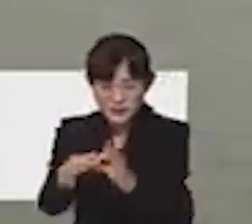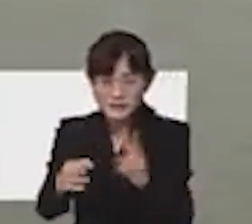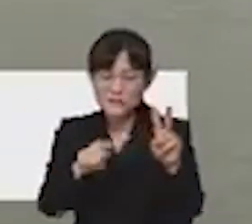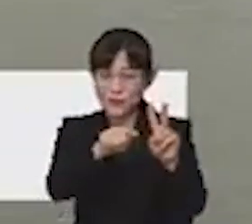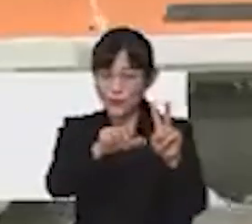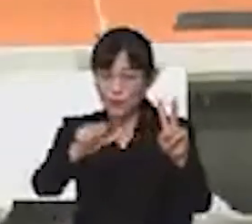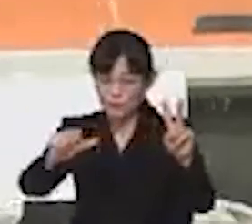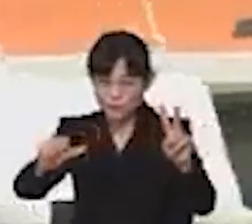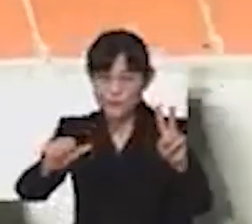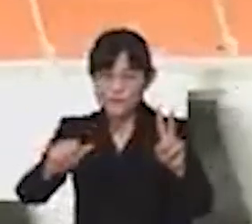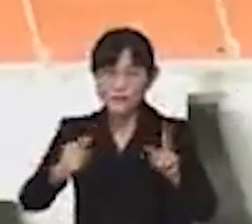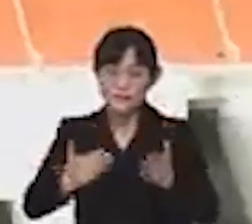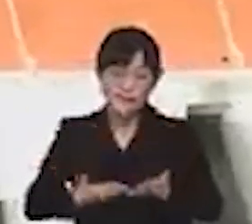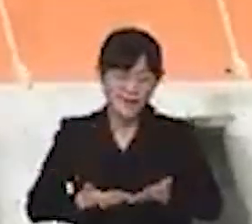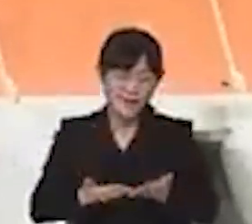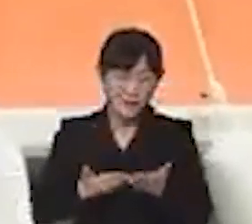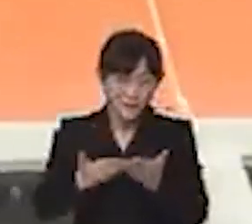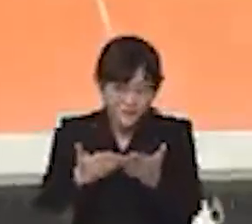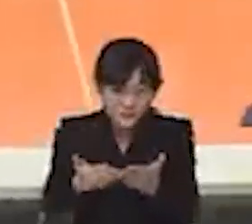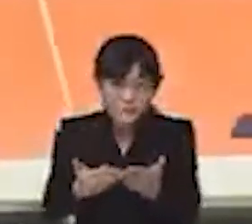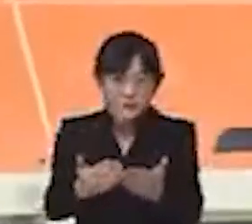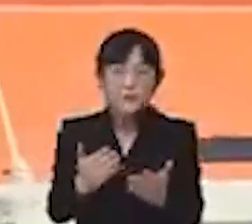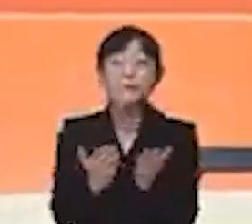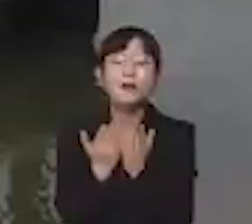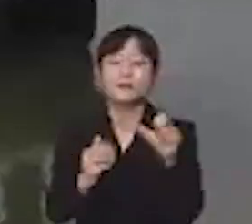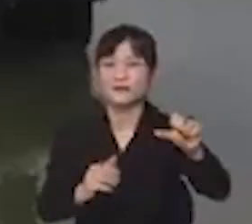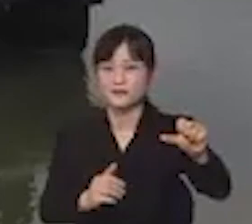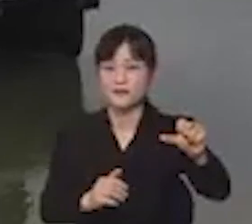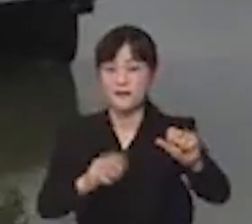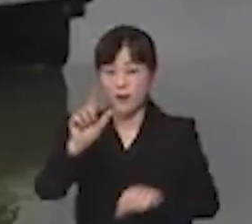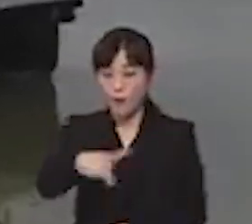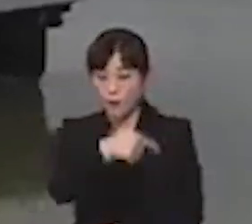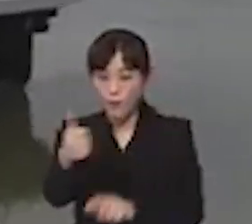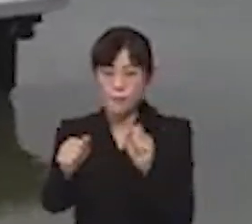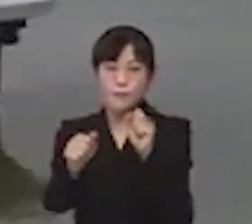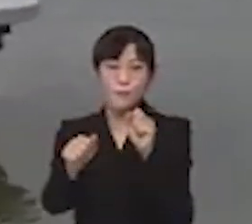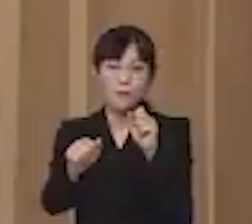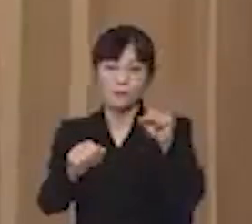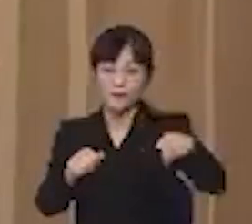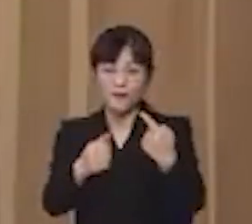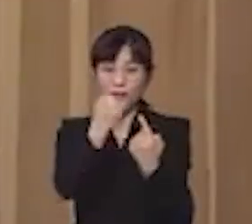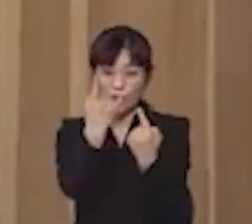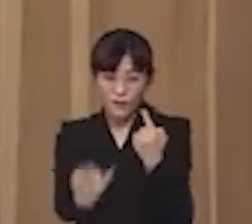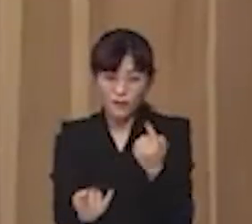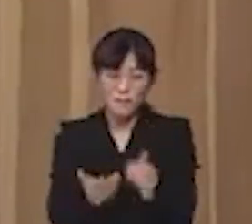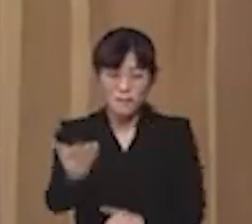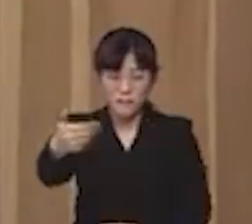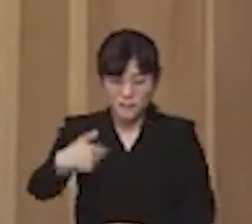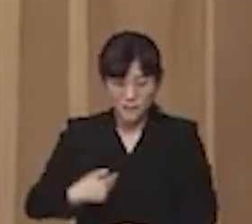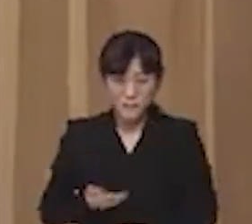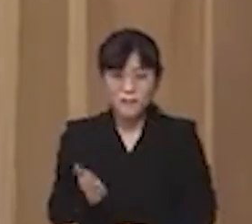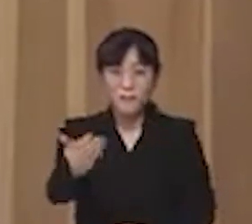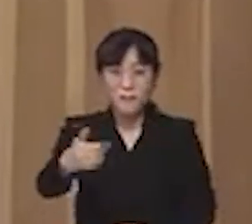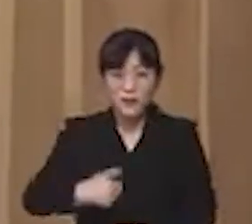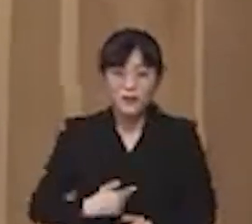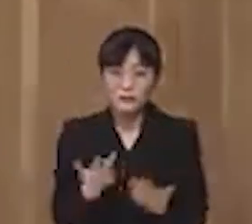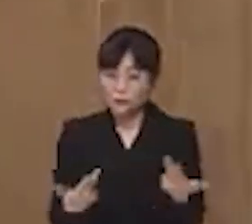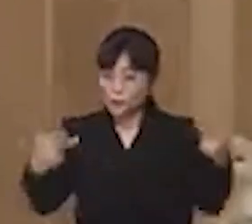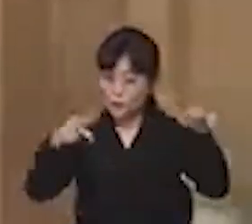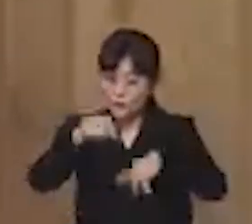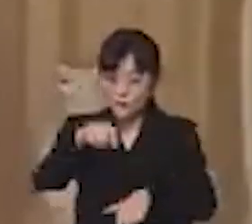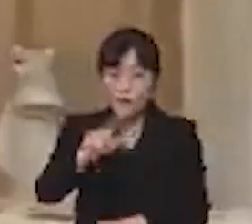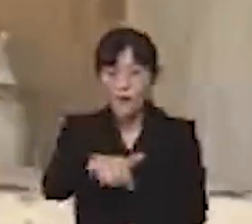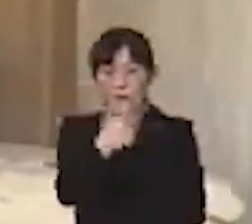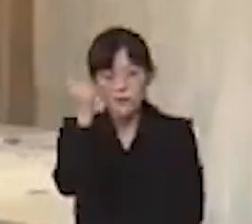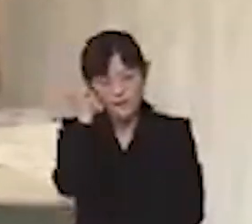2.5km 길이의 아름다운 뱃길에는 체험선 5척이 하루 100회 운항합니다. 이곳 정원 박람회장에서 하룻밤을